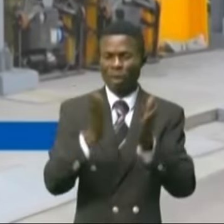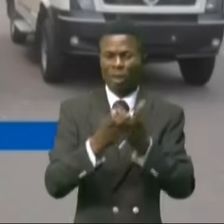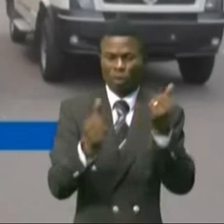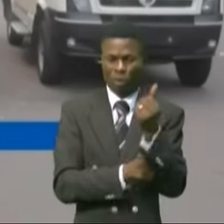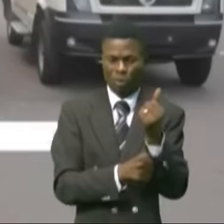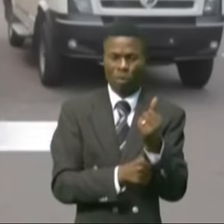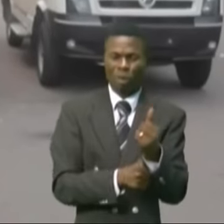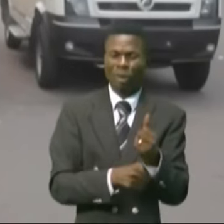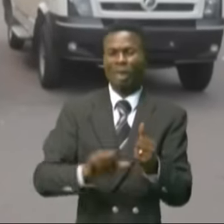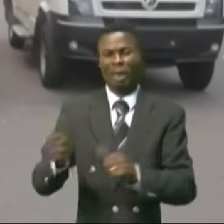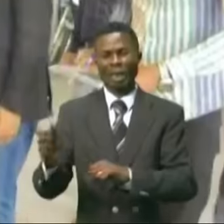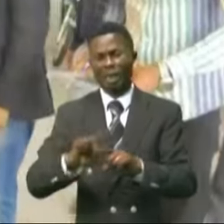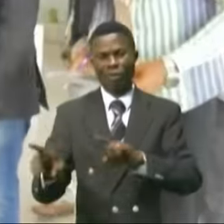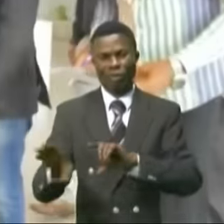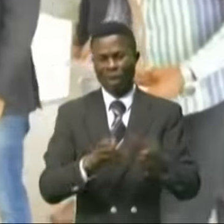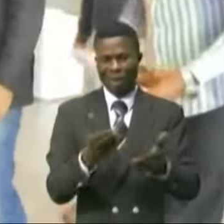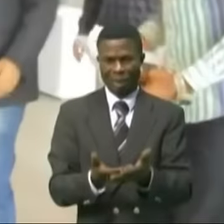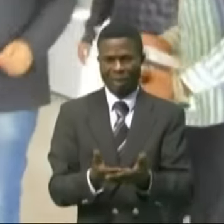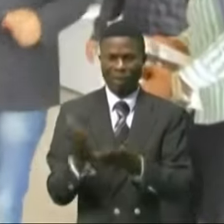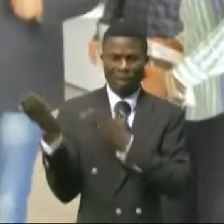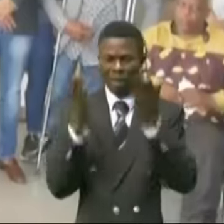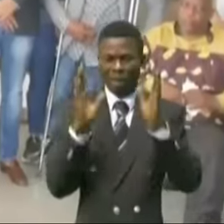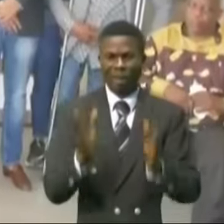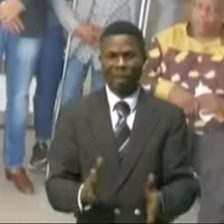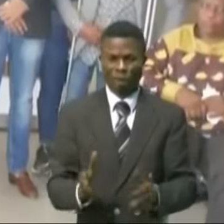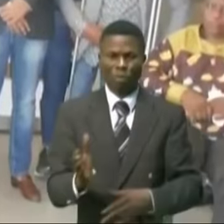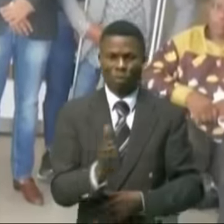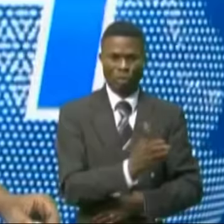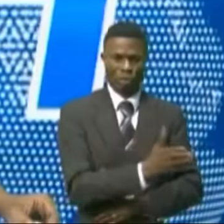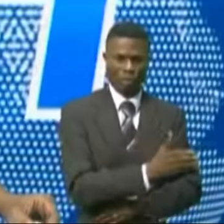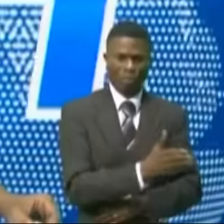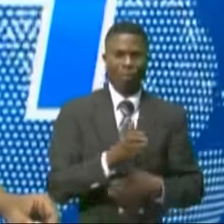de transport au niveau des aéroports, des gares, etc.